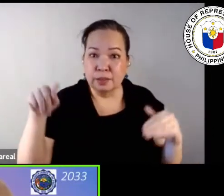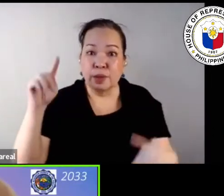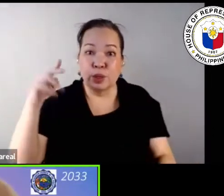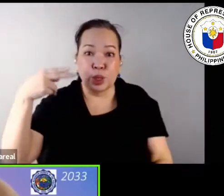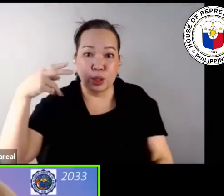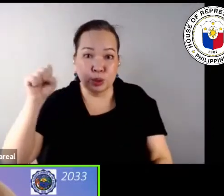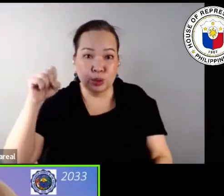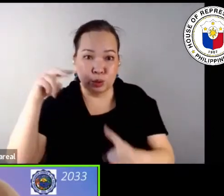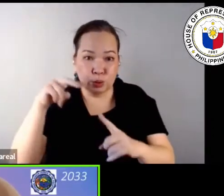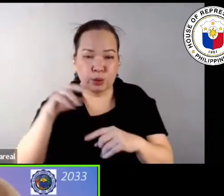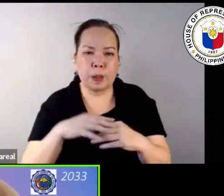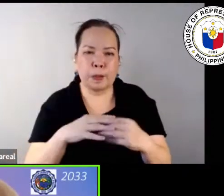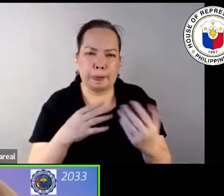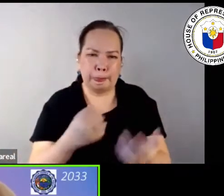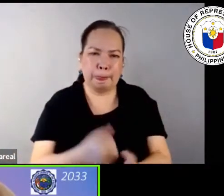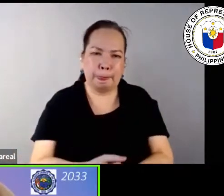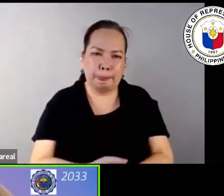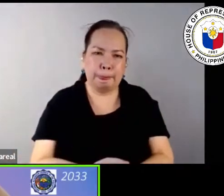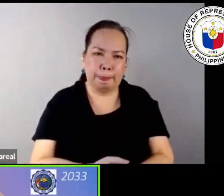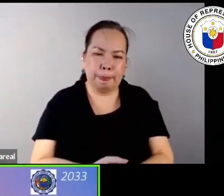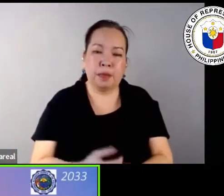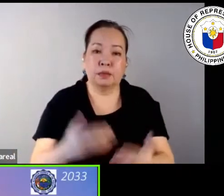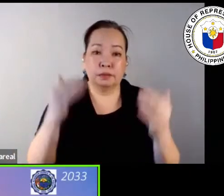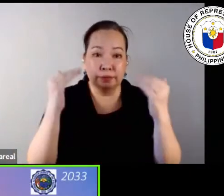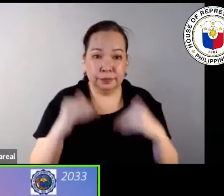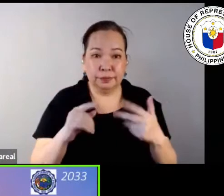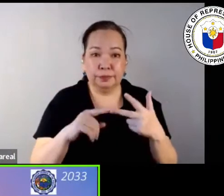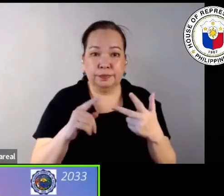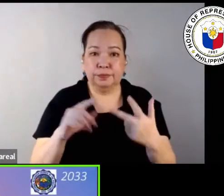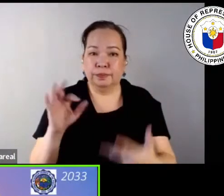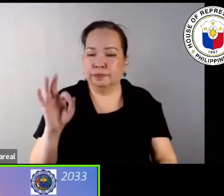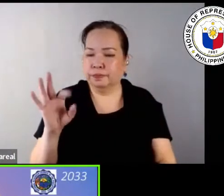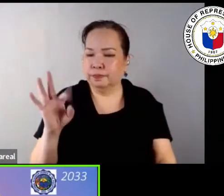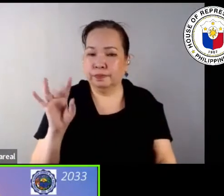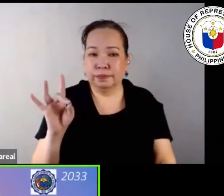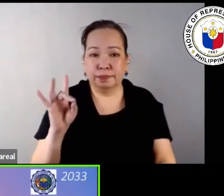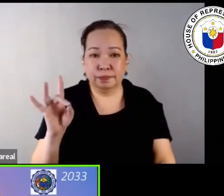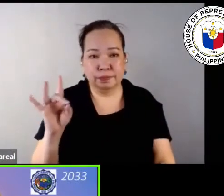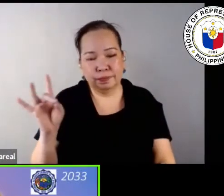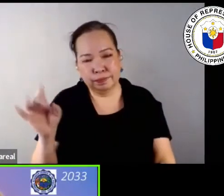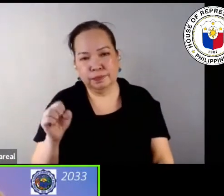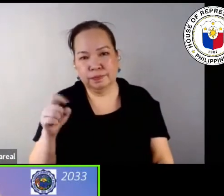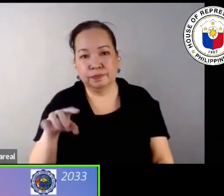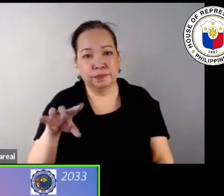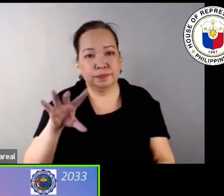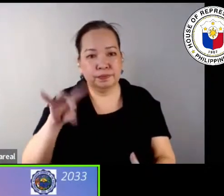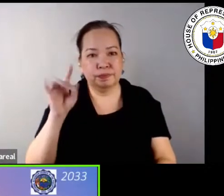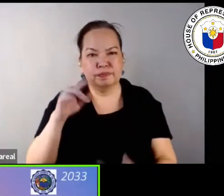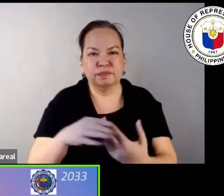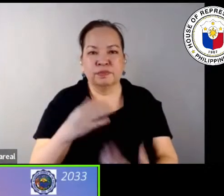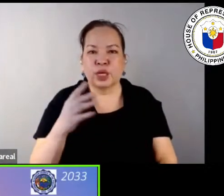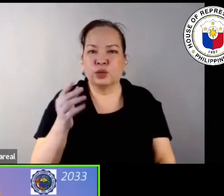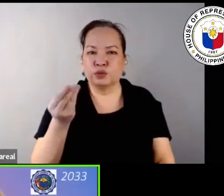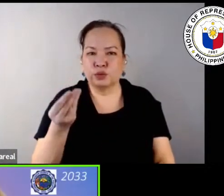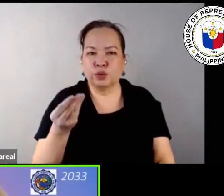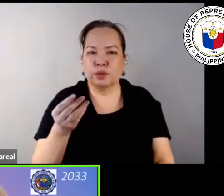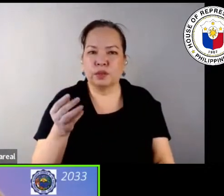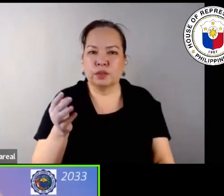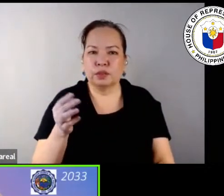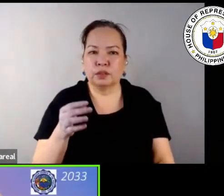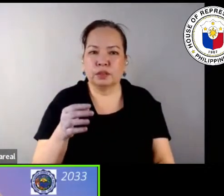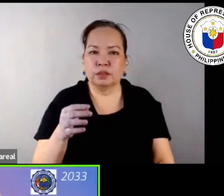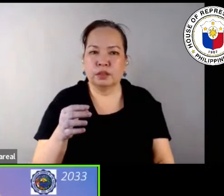din, 1980s po ito. Ang kanilang finding, mga 300, malaking sample,